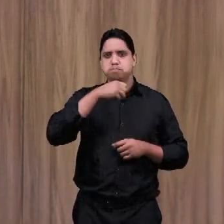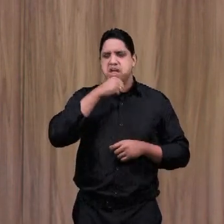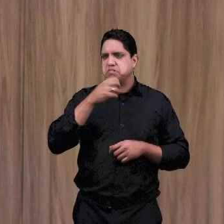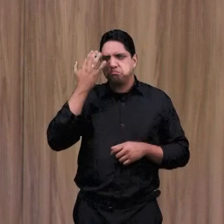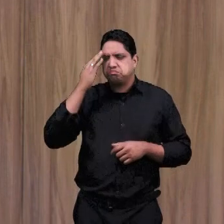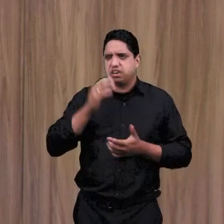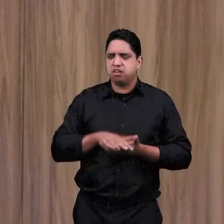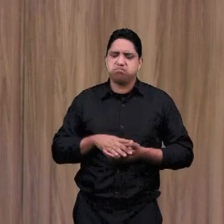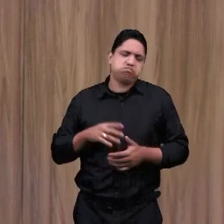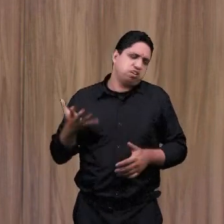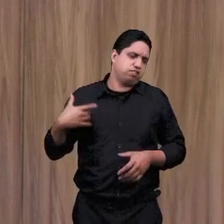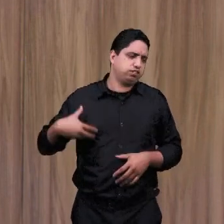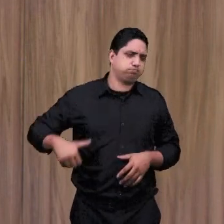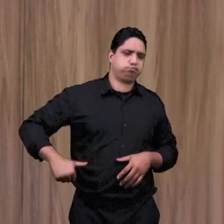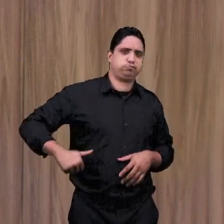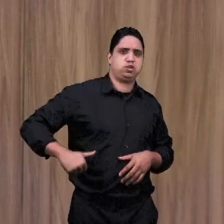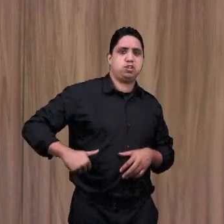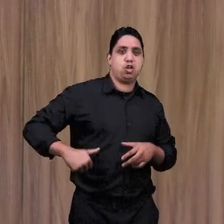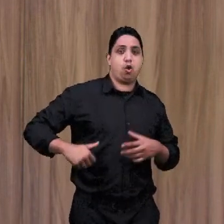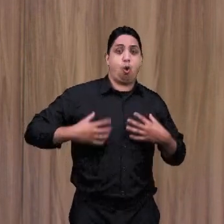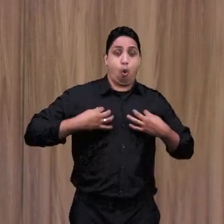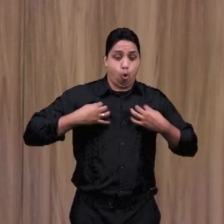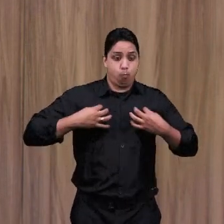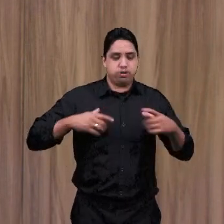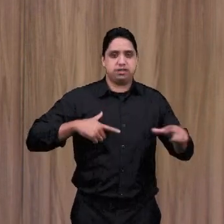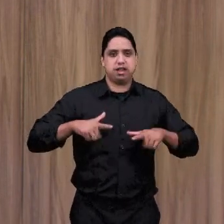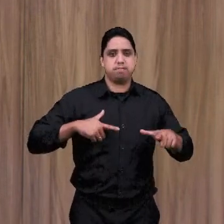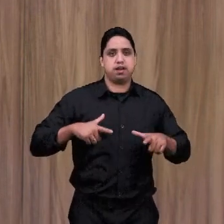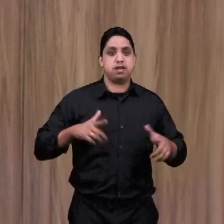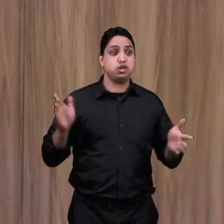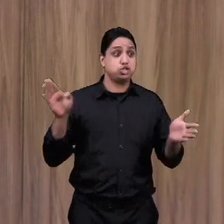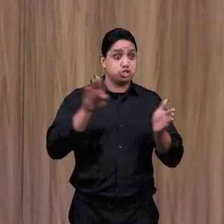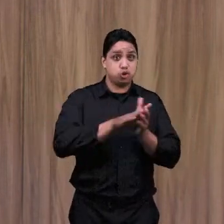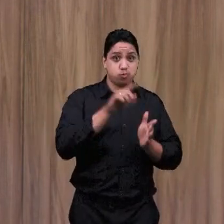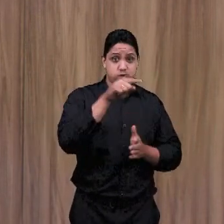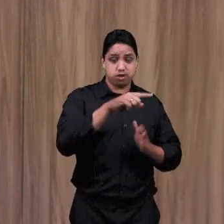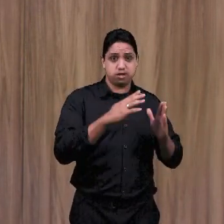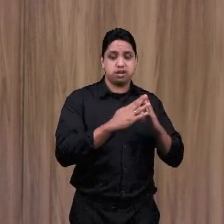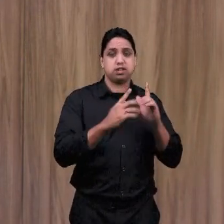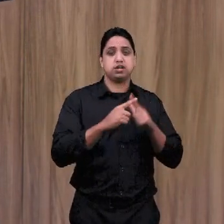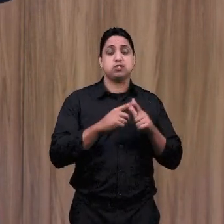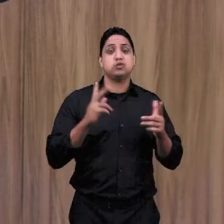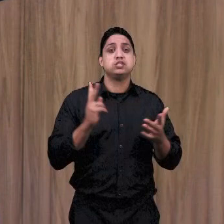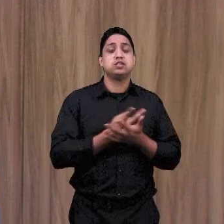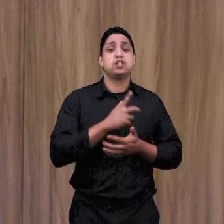sans comprendre très bien, il a emmené ses enfants